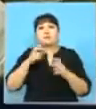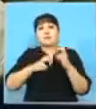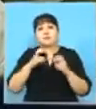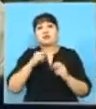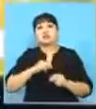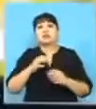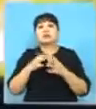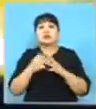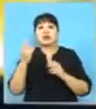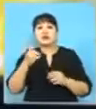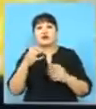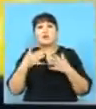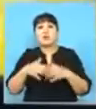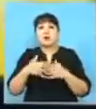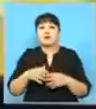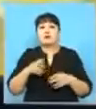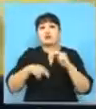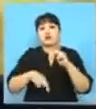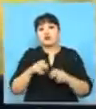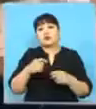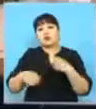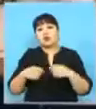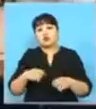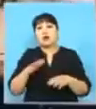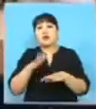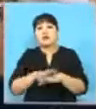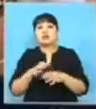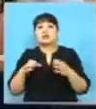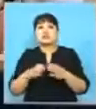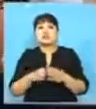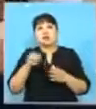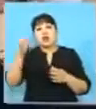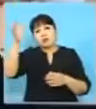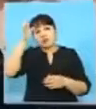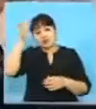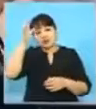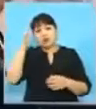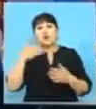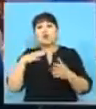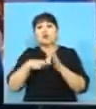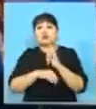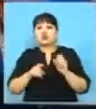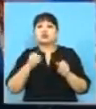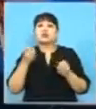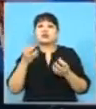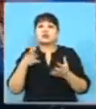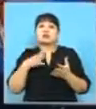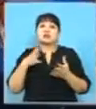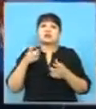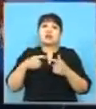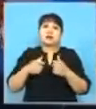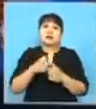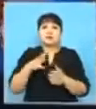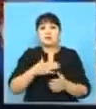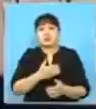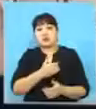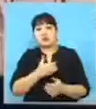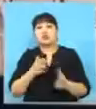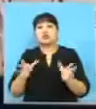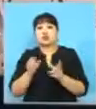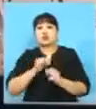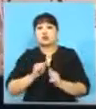сфере сельского хозяйства, промышленности, строительства, торговли, банковского сектора и образования, после чего сразу несколько предприятий выразили намерение